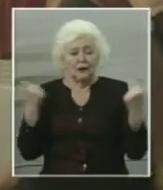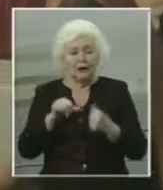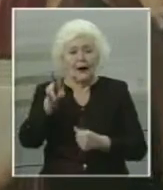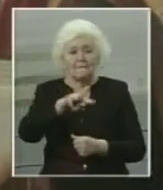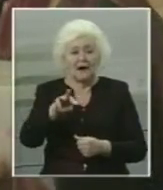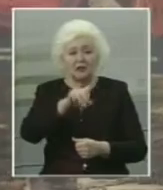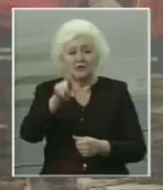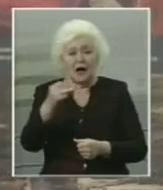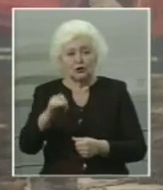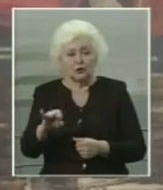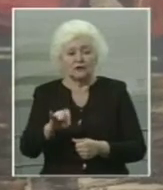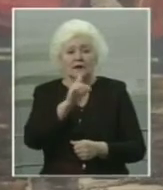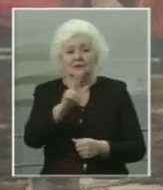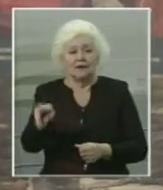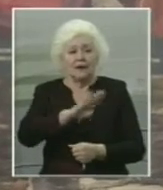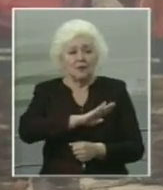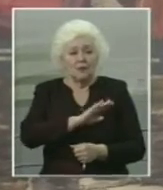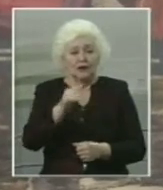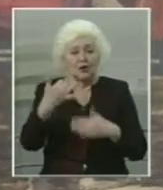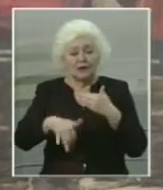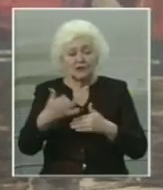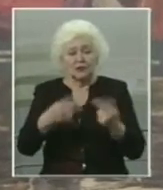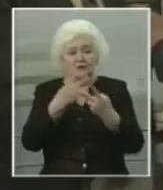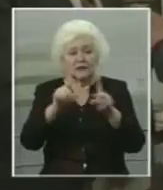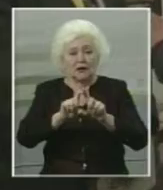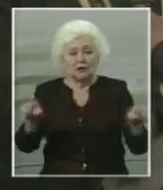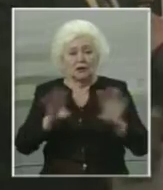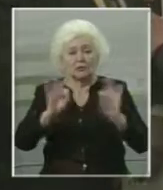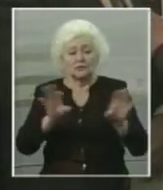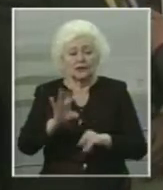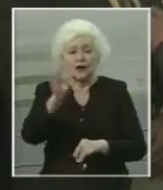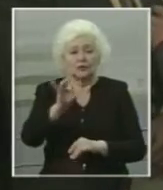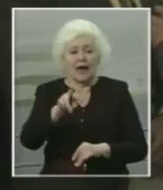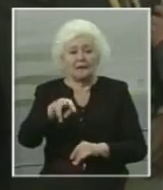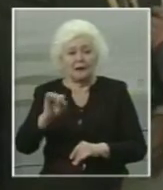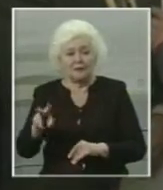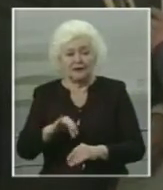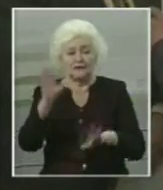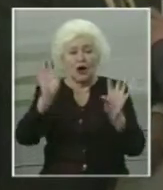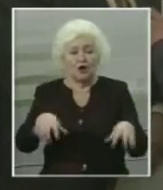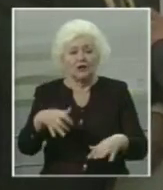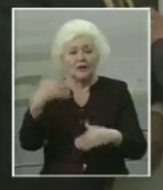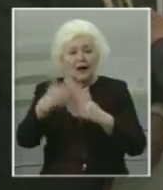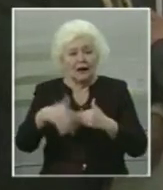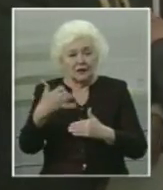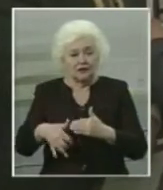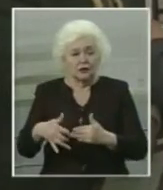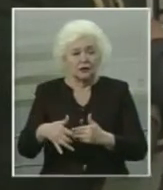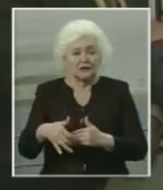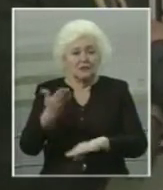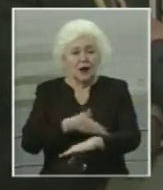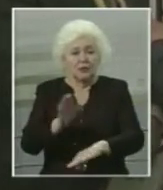Заруський, який помер у Херсонській в'язниці, розказала нам Розалія Ліпінська, голова Херсонського обласного польського товариства